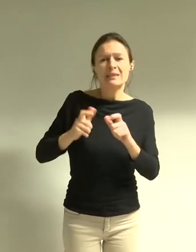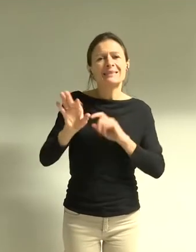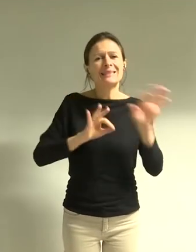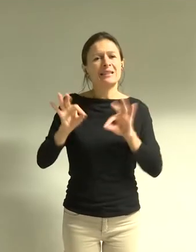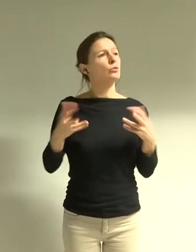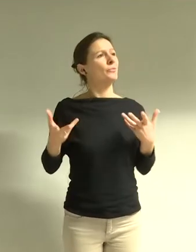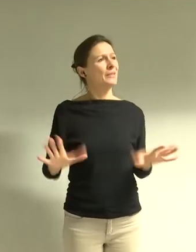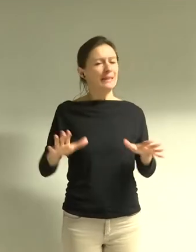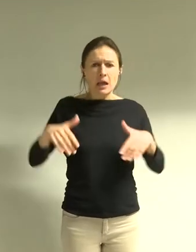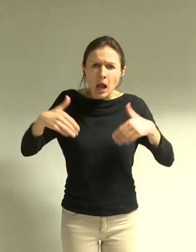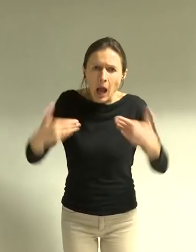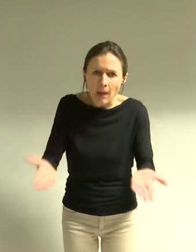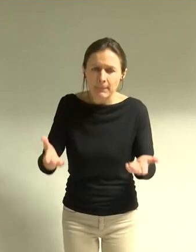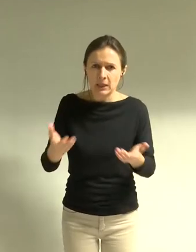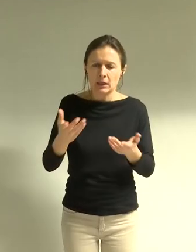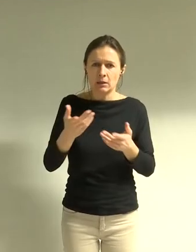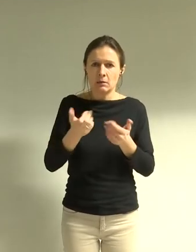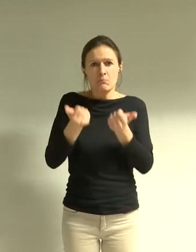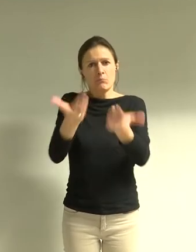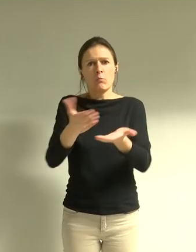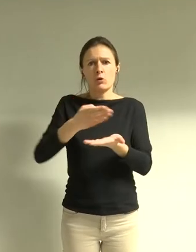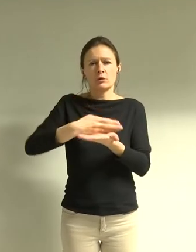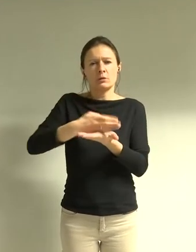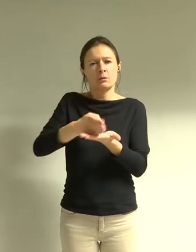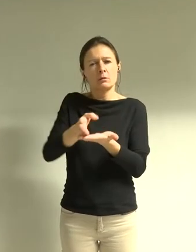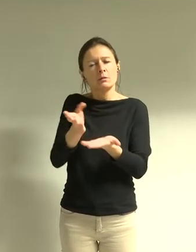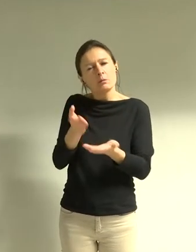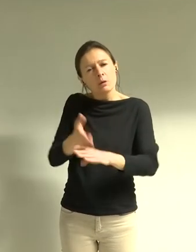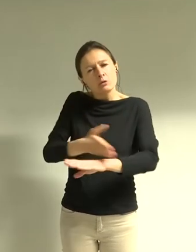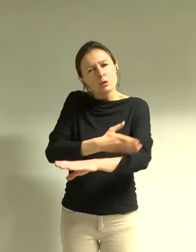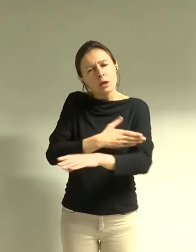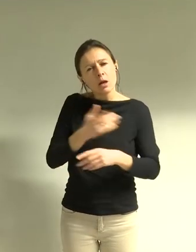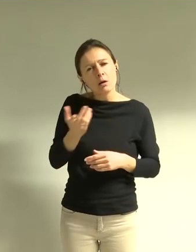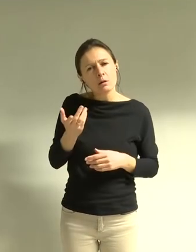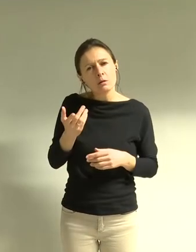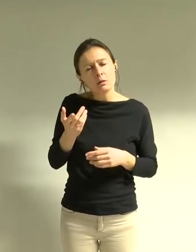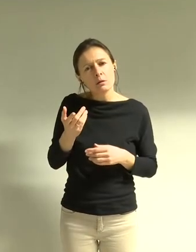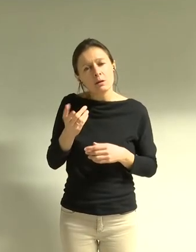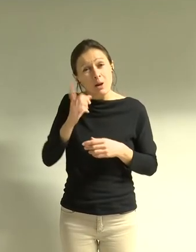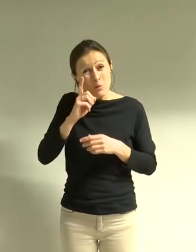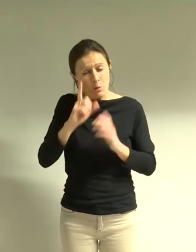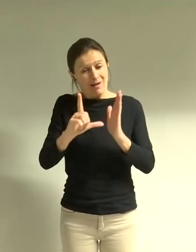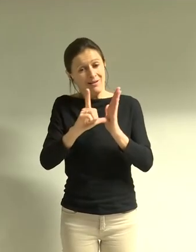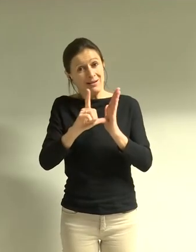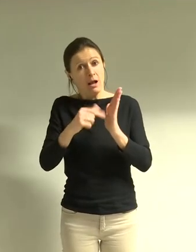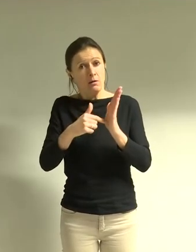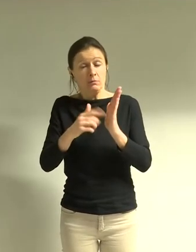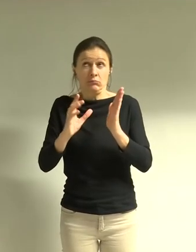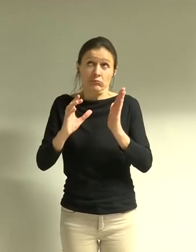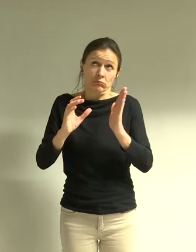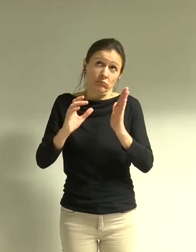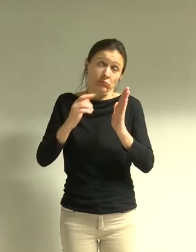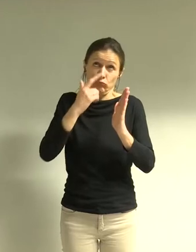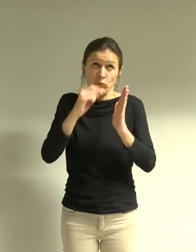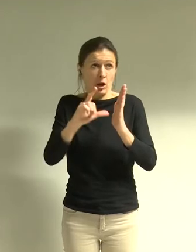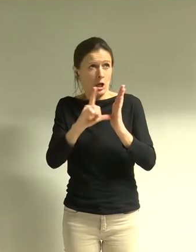intègre l'actionnariat de l'entité et en l'ayant emporté en effet si le plan purement légale semblerait semblerait qu'il n'y ait